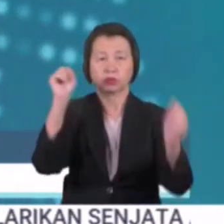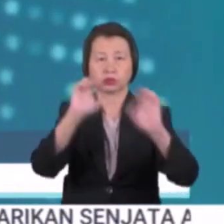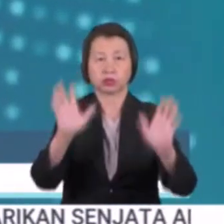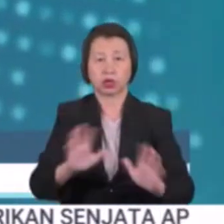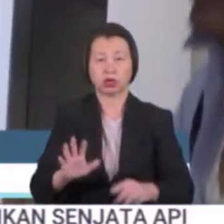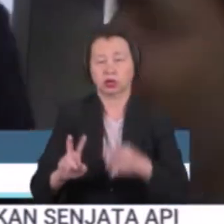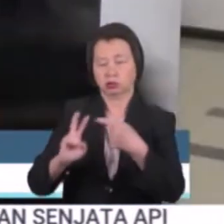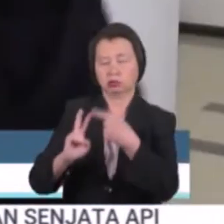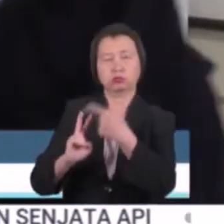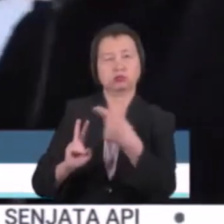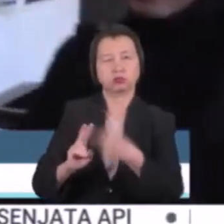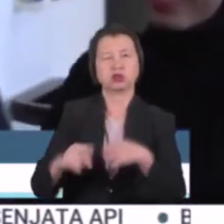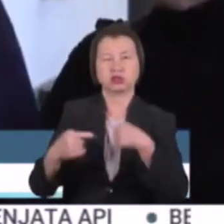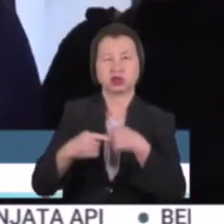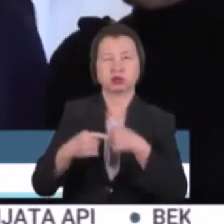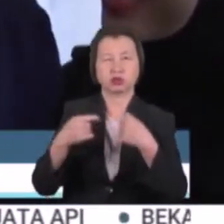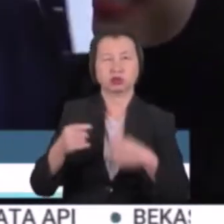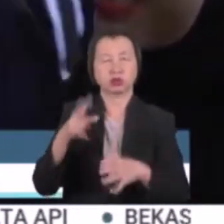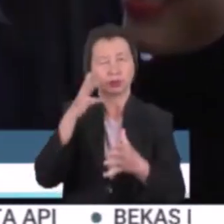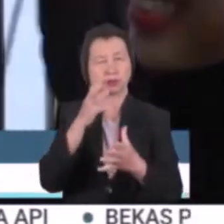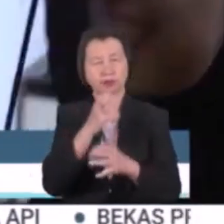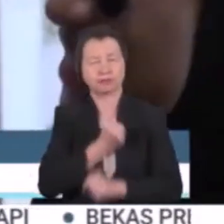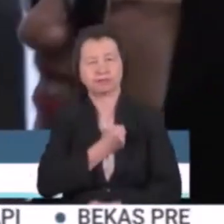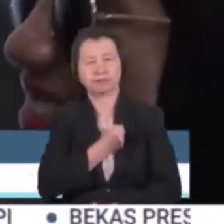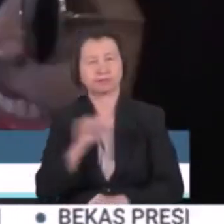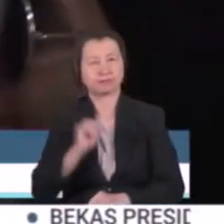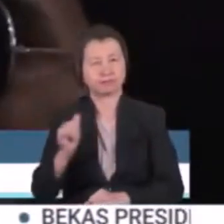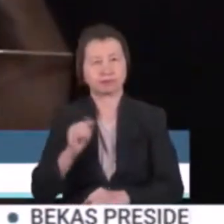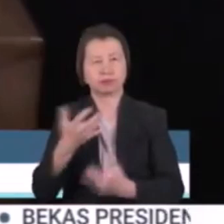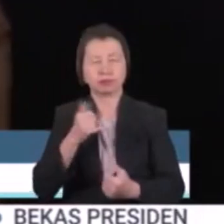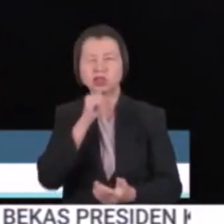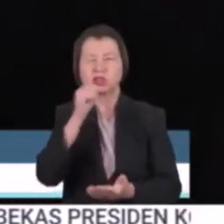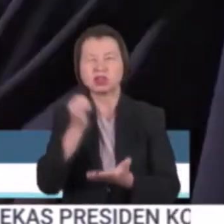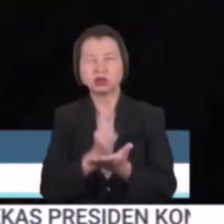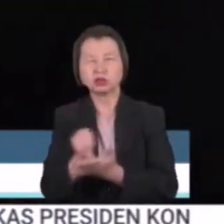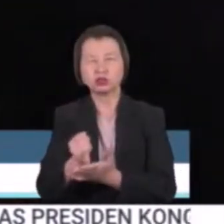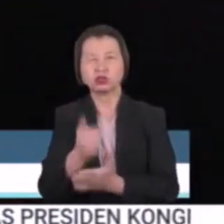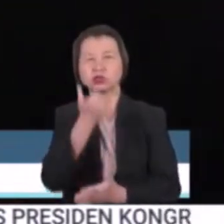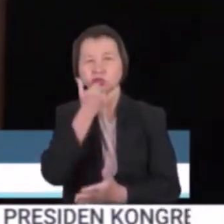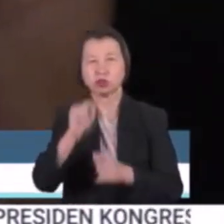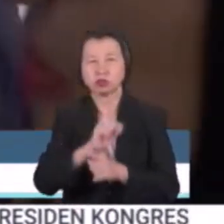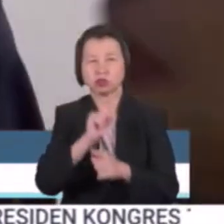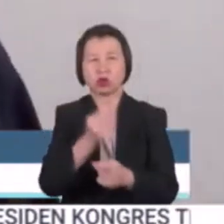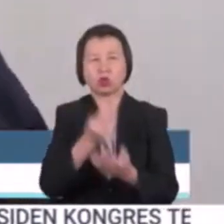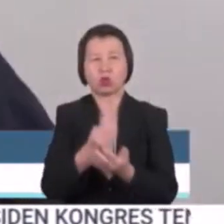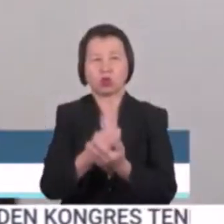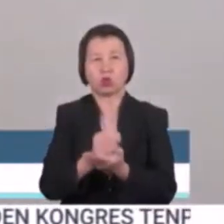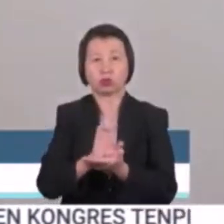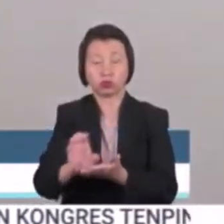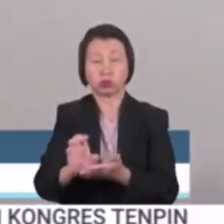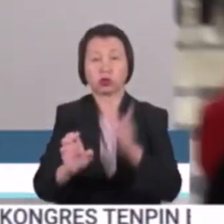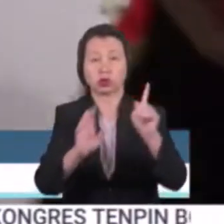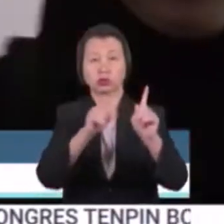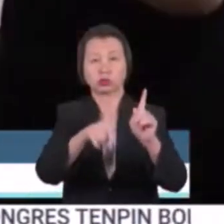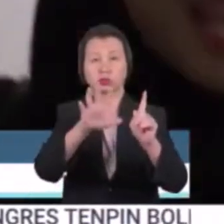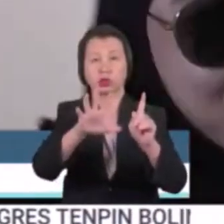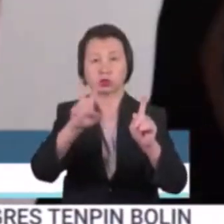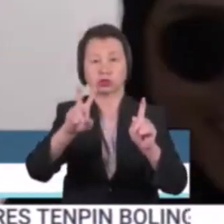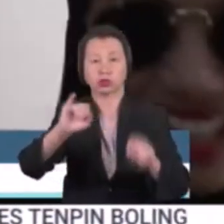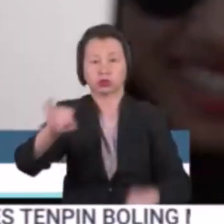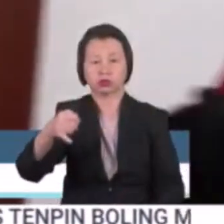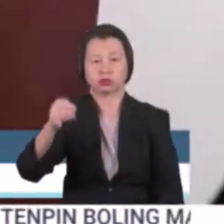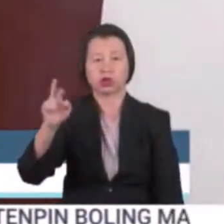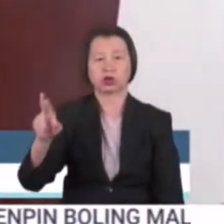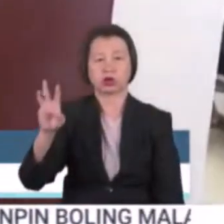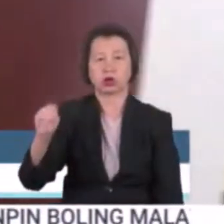Alam. Mereka didakwa telah mencapai niat bersama untuk secara tidak jujur salah guna wang tunai lebih 1.52 juta